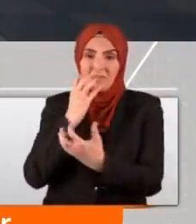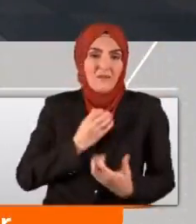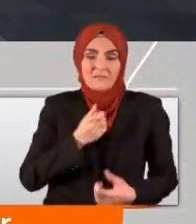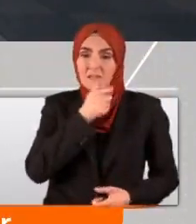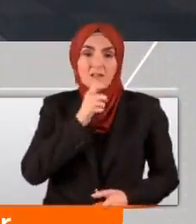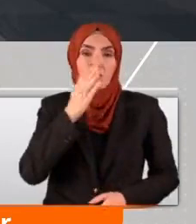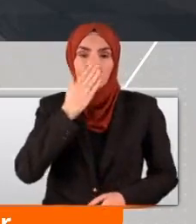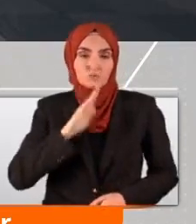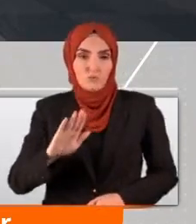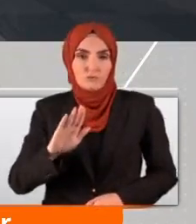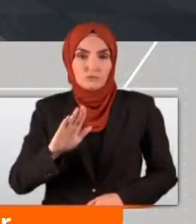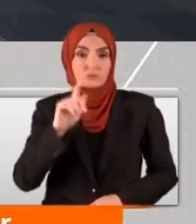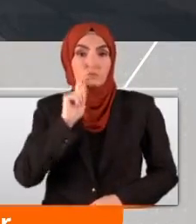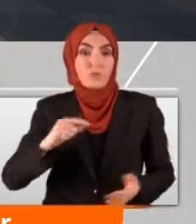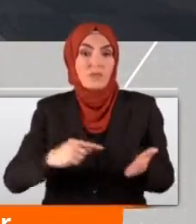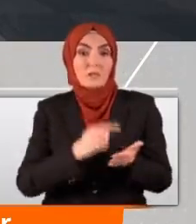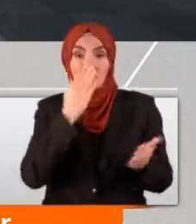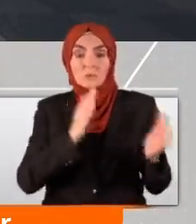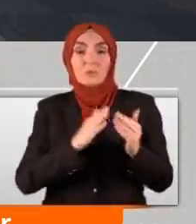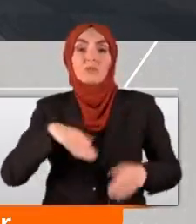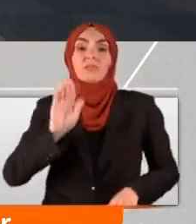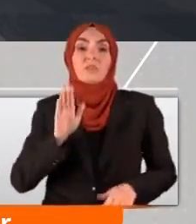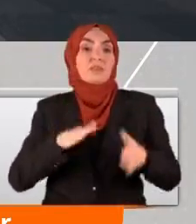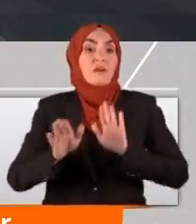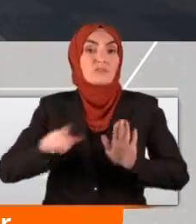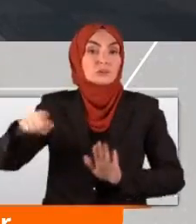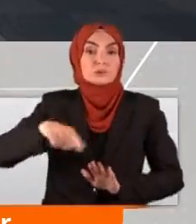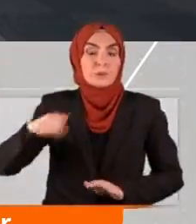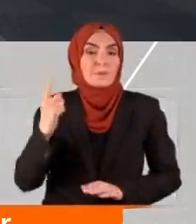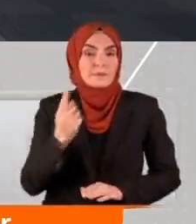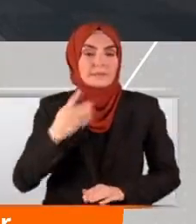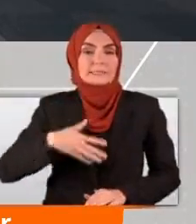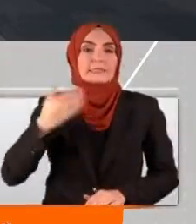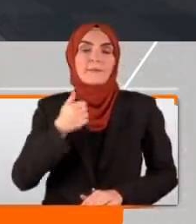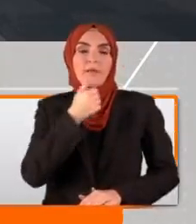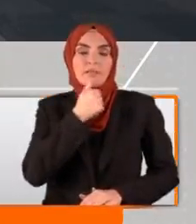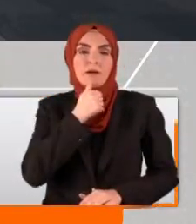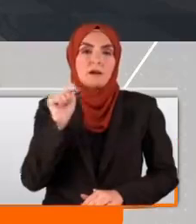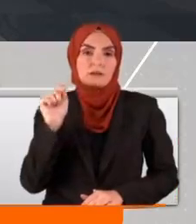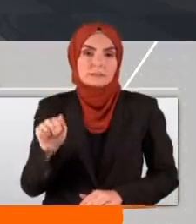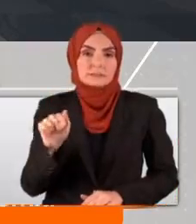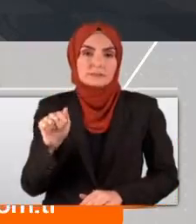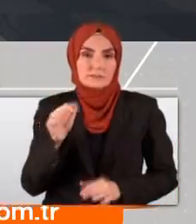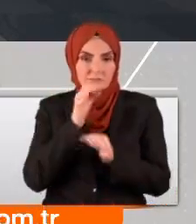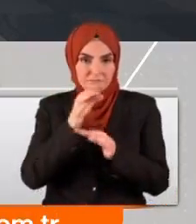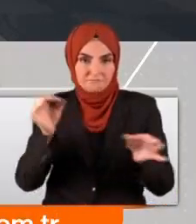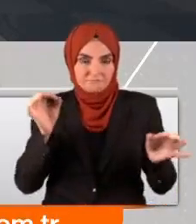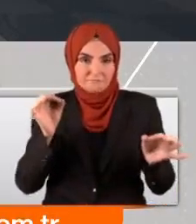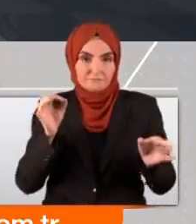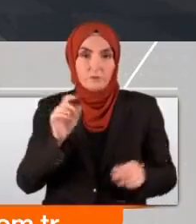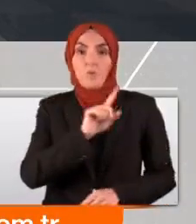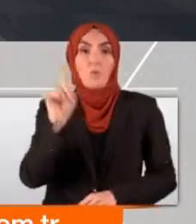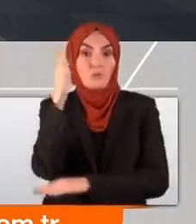aykırı tutumun yaptırımlarından biri de istenmeyen adam ilan edilmesi. Türkiye'de Türk yargısına çağrı yapan 10 büyükelçi için